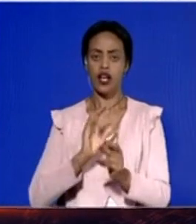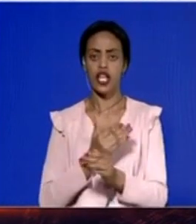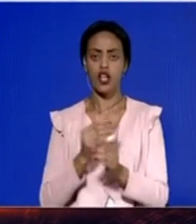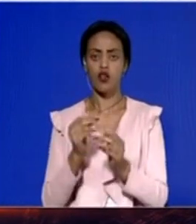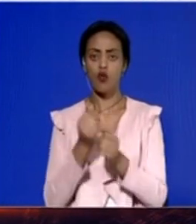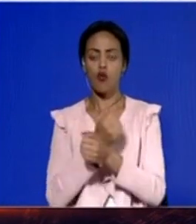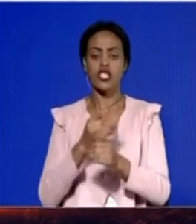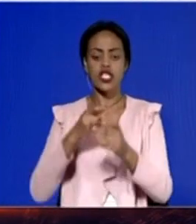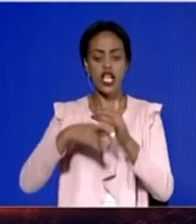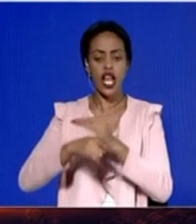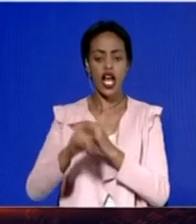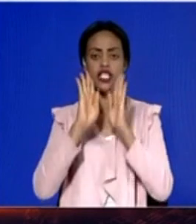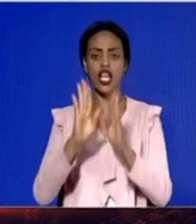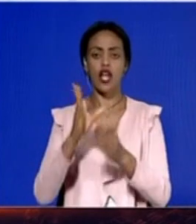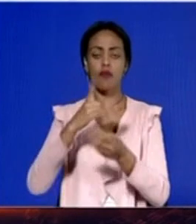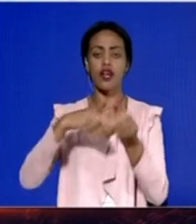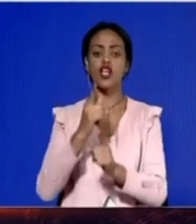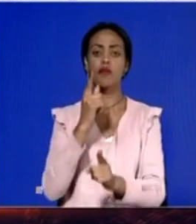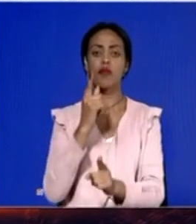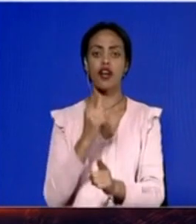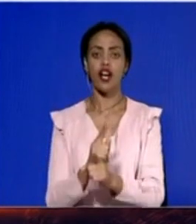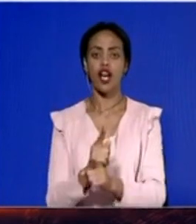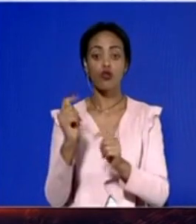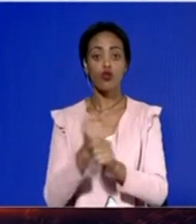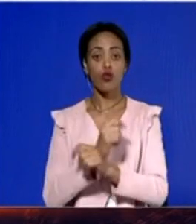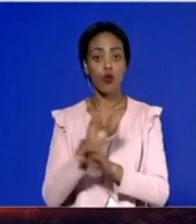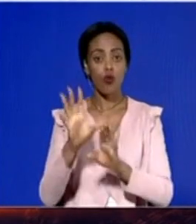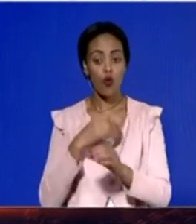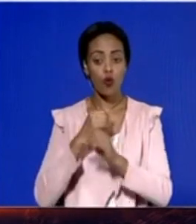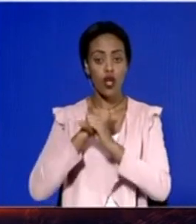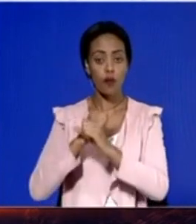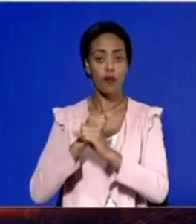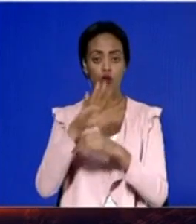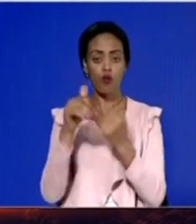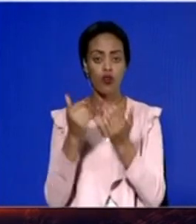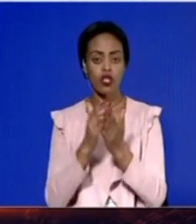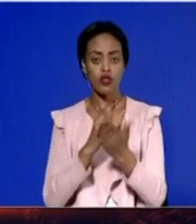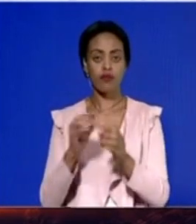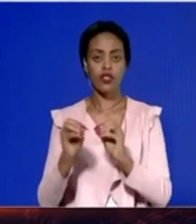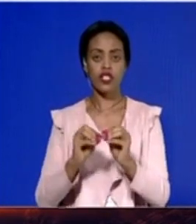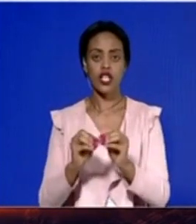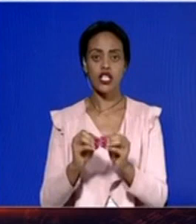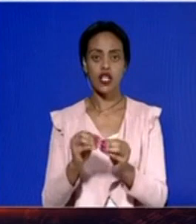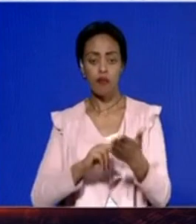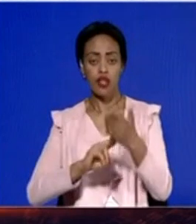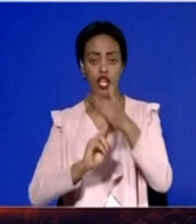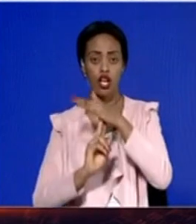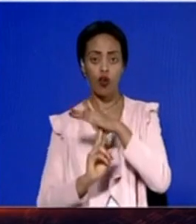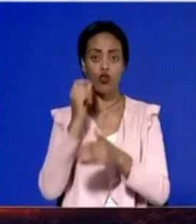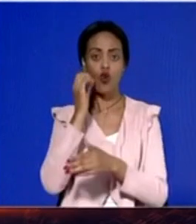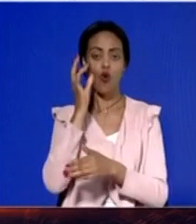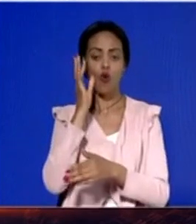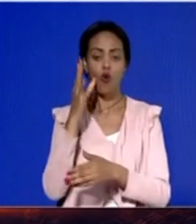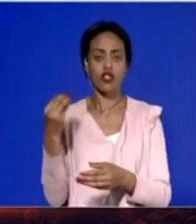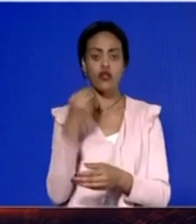ውሕስናን ዘላቐን ሰላም ድሕነትን ክልልና ንምርጋዝ ትገብርዎ ዘለኹም ናይ መኸተ ውትረድርውነት ምንቅስቓስ ብተገላብጦሽ ሕወሓት ክትወረና